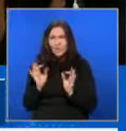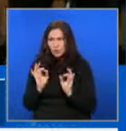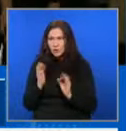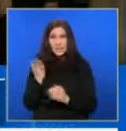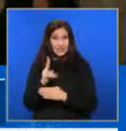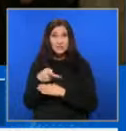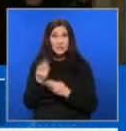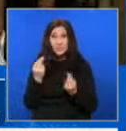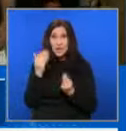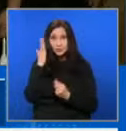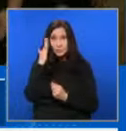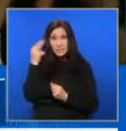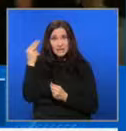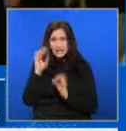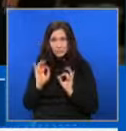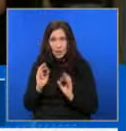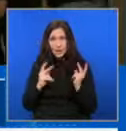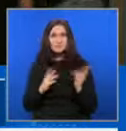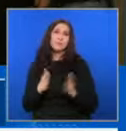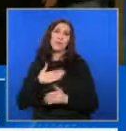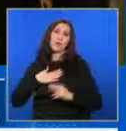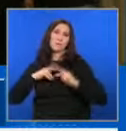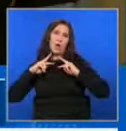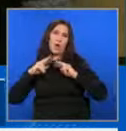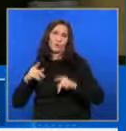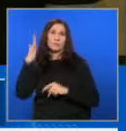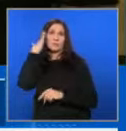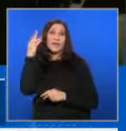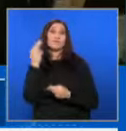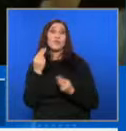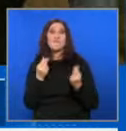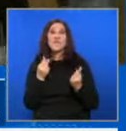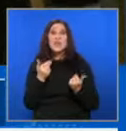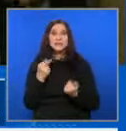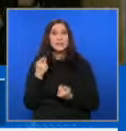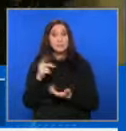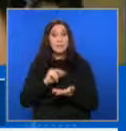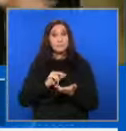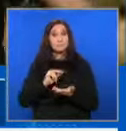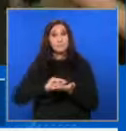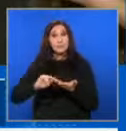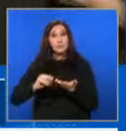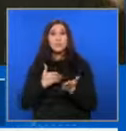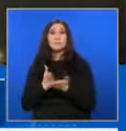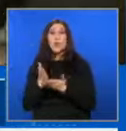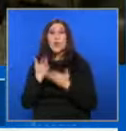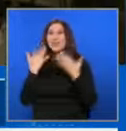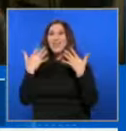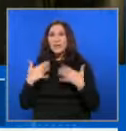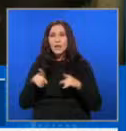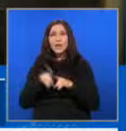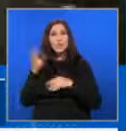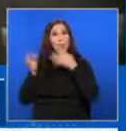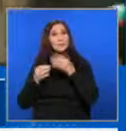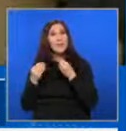и в финансовото министерство, така ли да разбирам? Има отговор от Министерство на финансите, където се казва, че според данни, които като